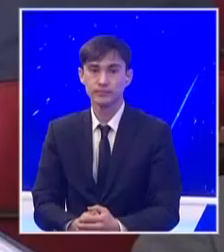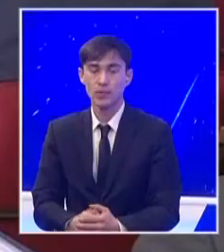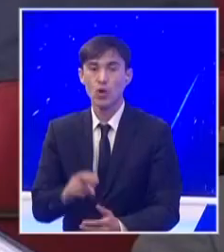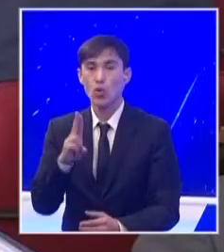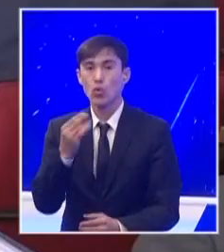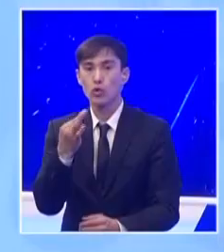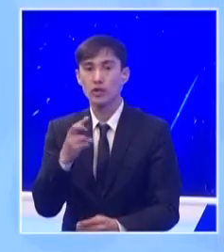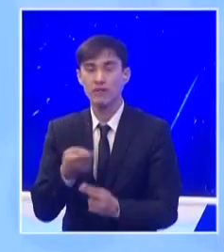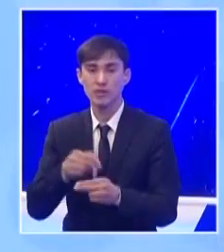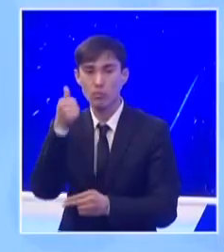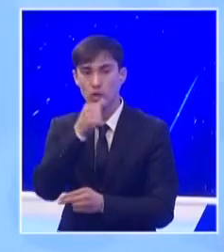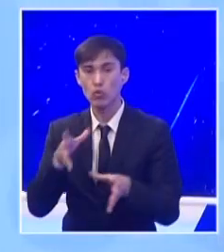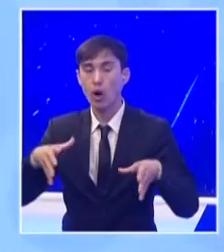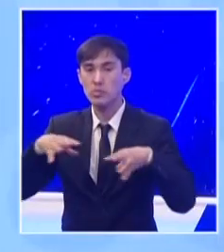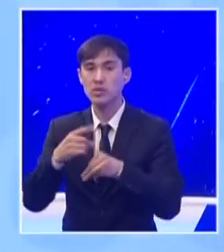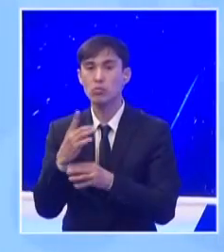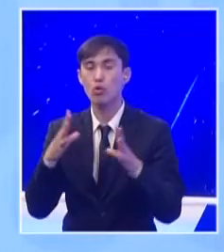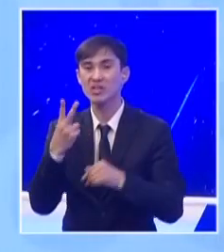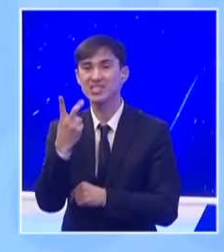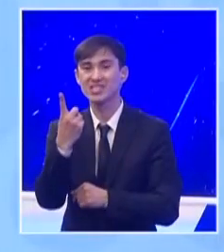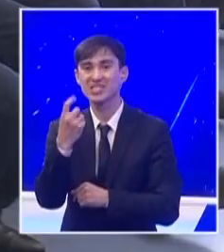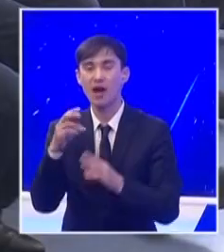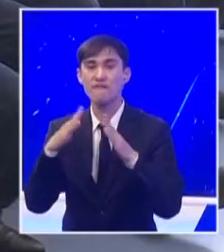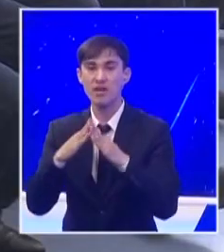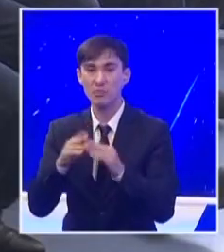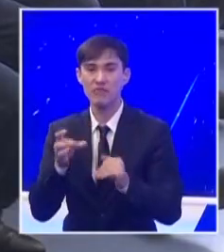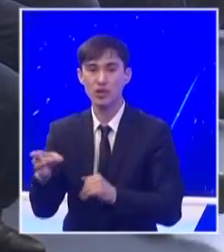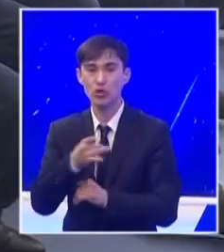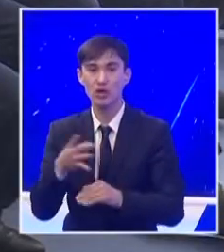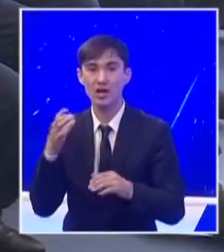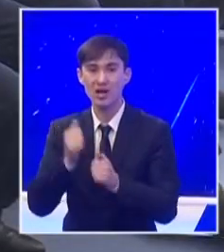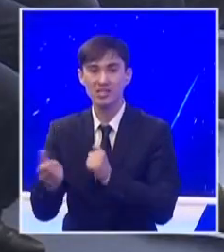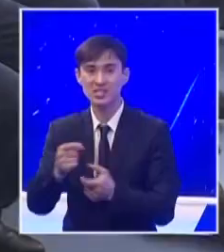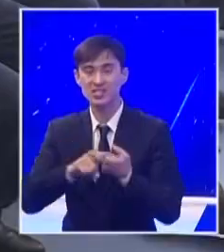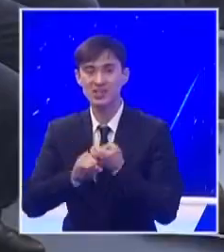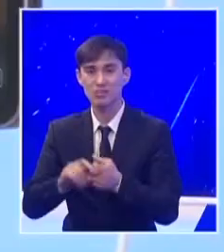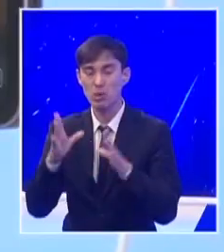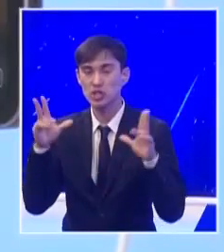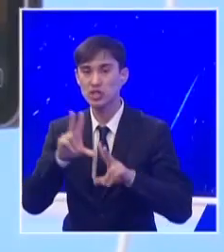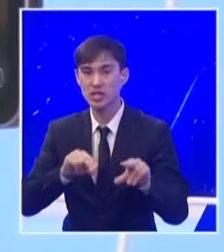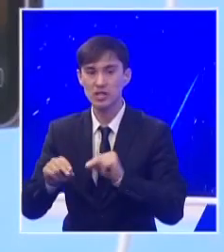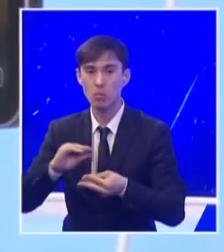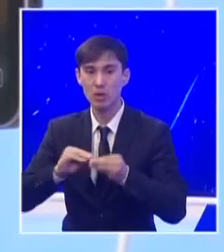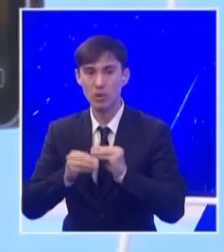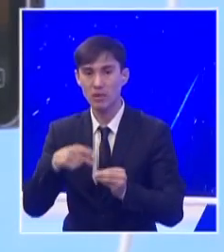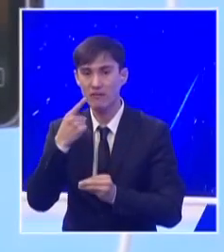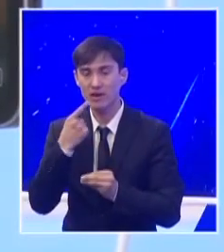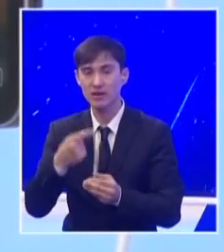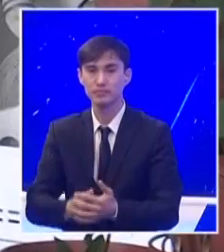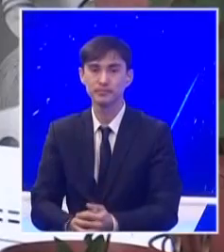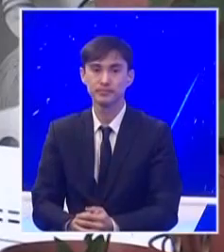Курултай в нынешнем году объединил более 100 фермеров региона. Каждый из них связывает с ним большие надежды. О проблемах говорили